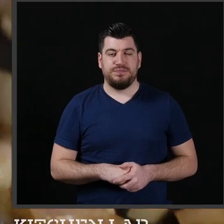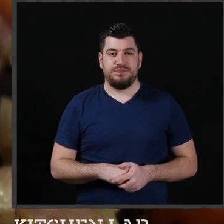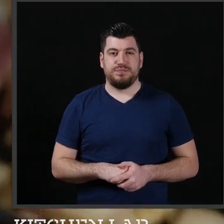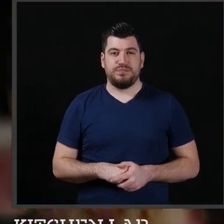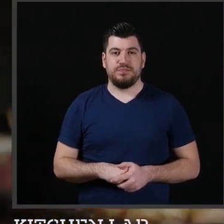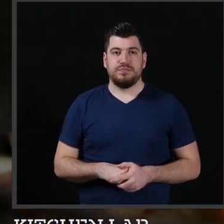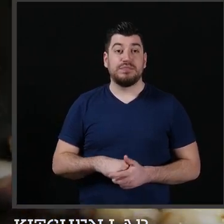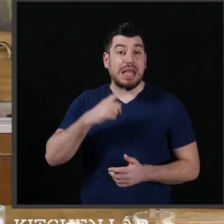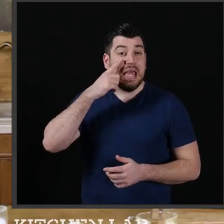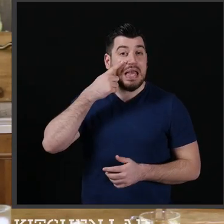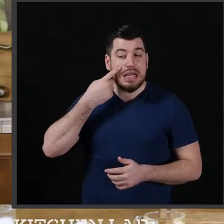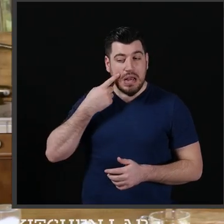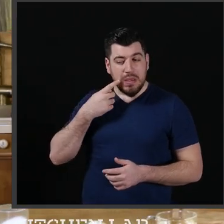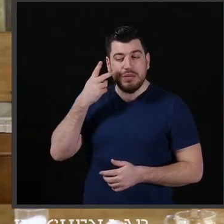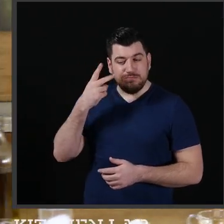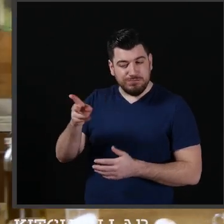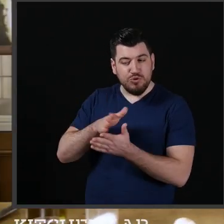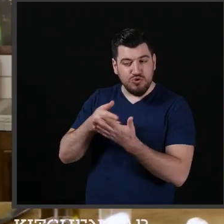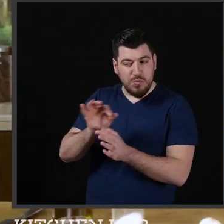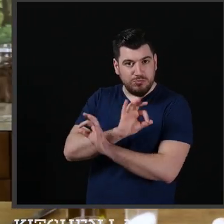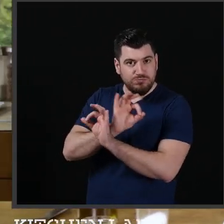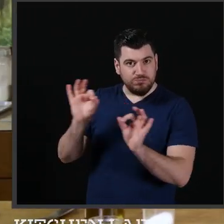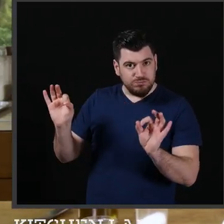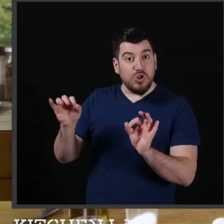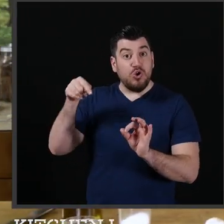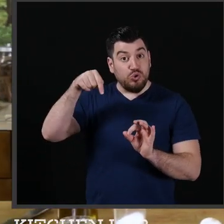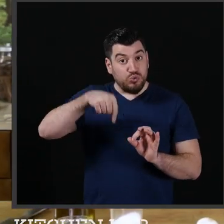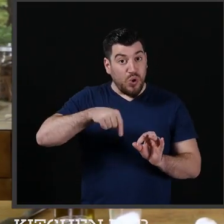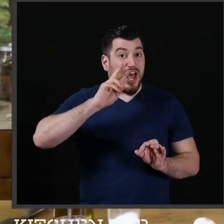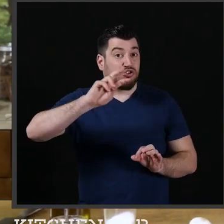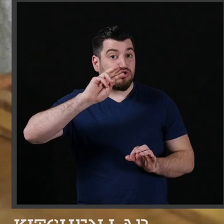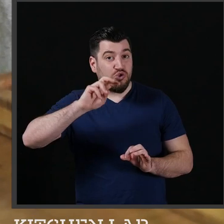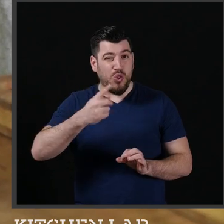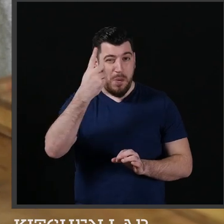Το κρεμμυδάκι μας έχει αρχίσει να καραμελώνει, οπότε θα ψιλοκόψω και μία σκελίδα σκόρδο